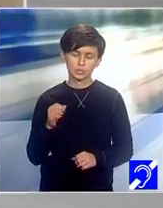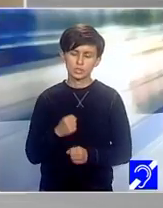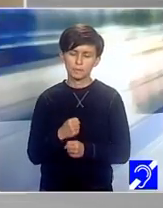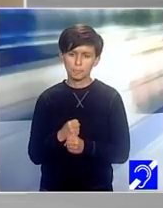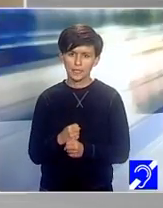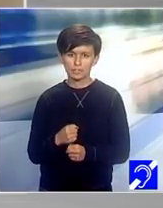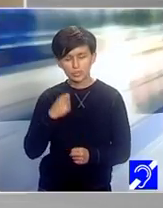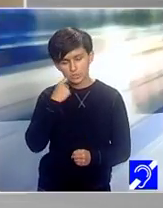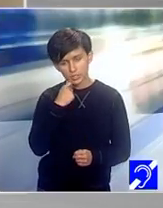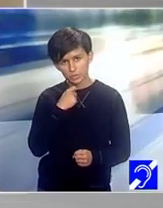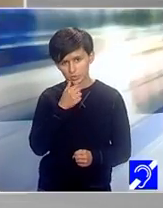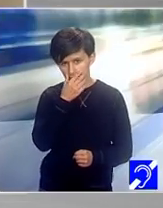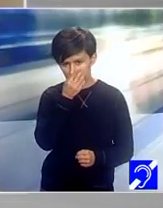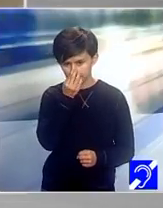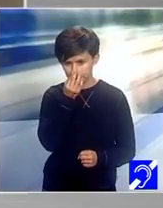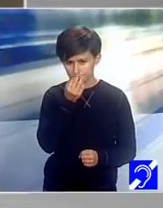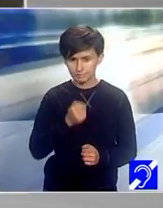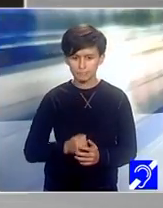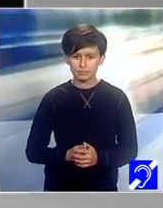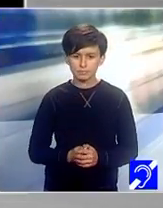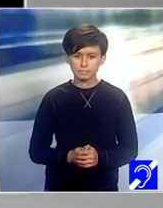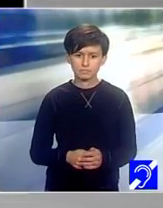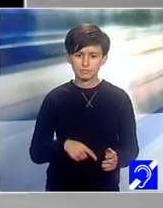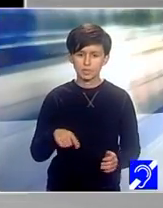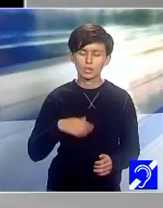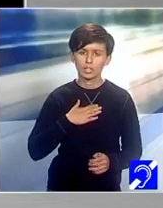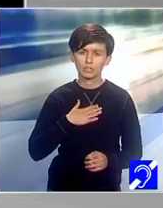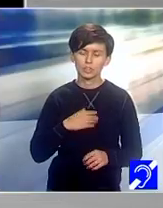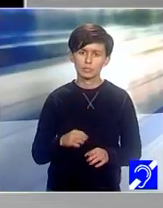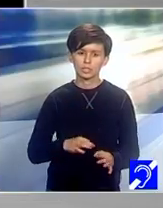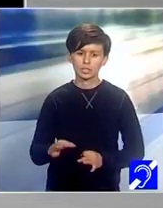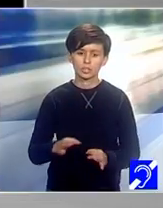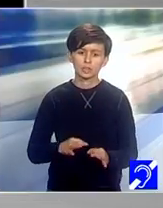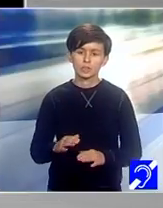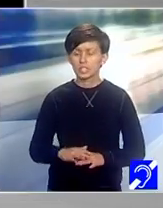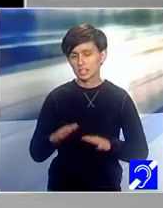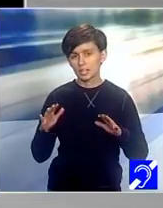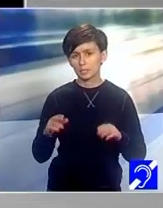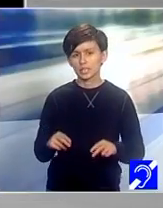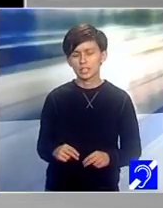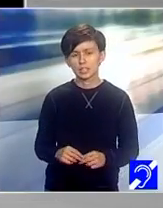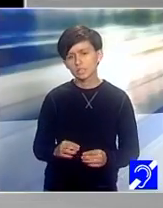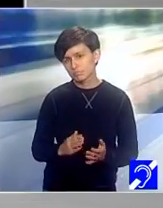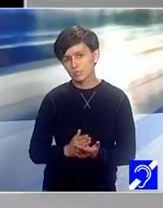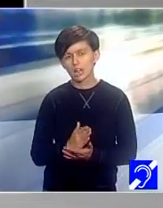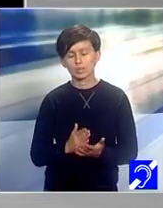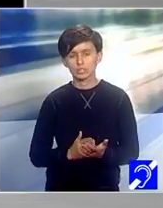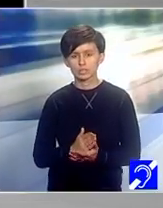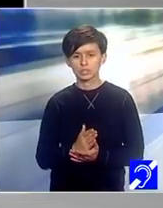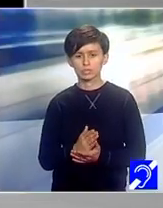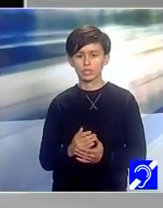pe termen lung avem un plan de a extinde, de a duce mai departe, nu numai